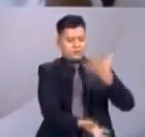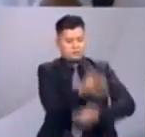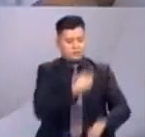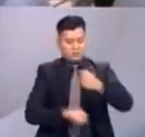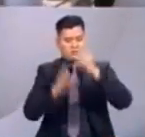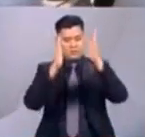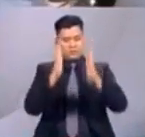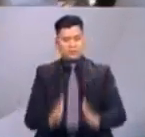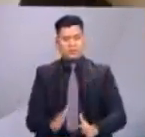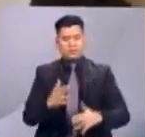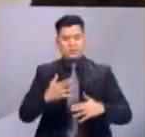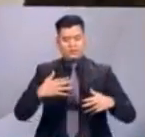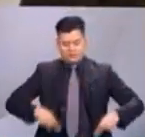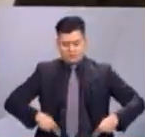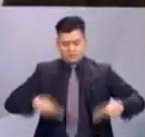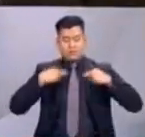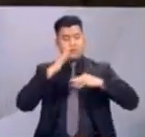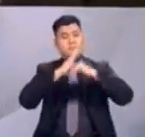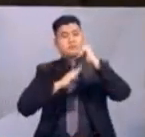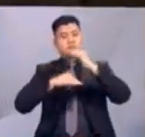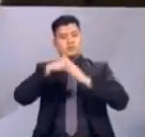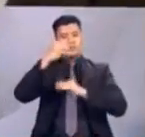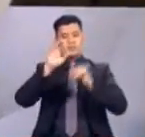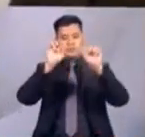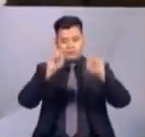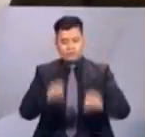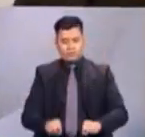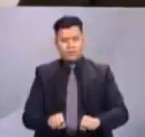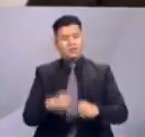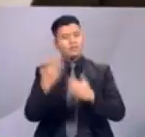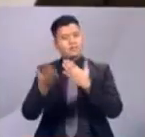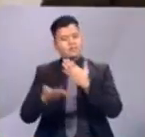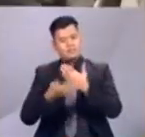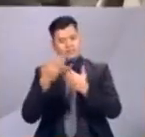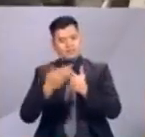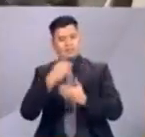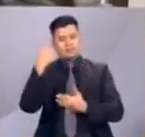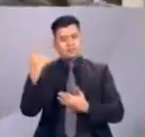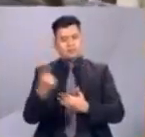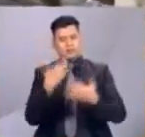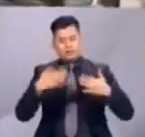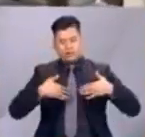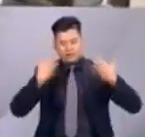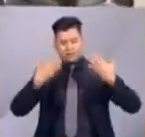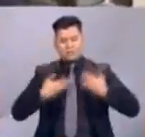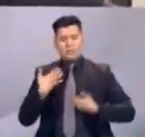laser dan memudahkan mereka mendapatkan hasil tangkapan hai hai